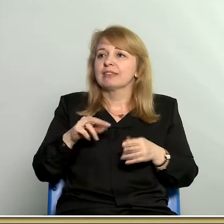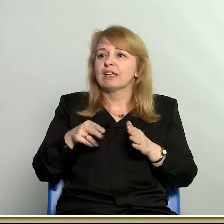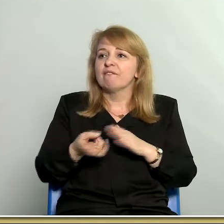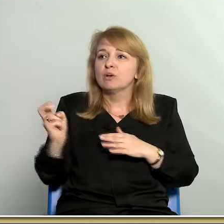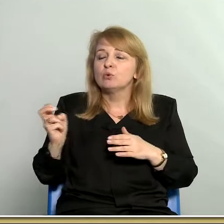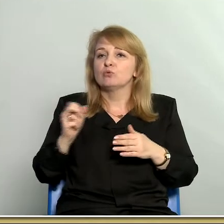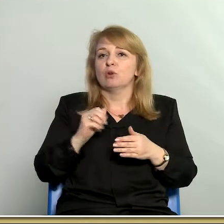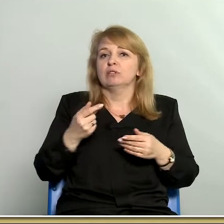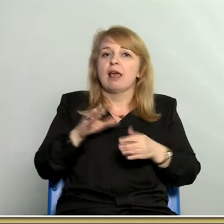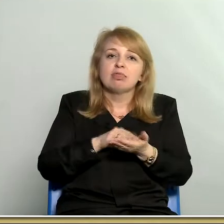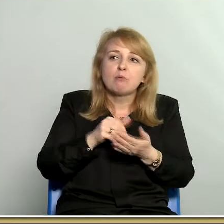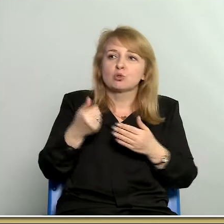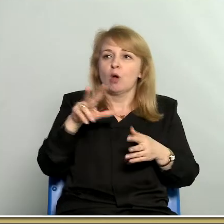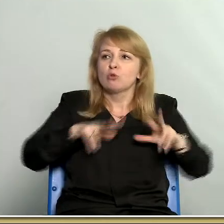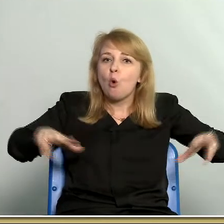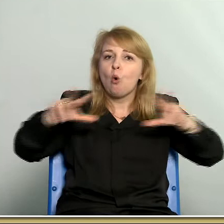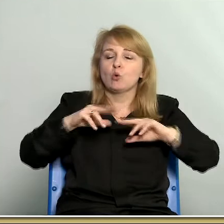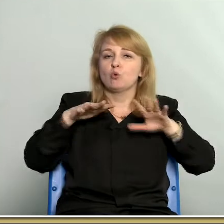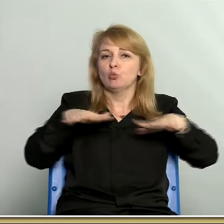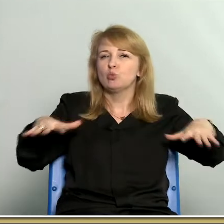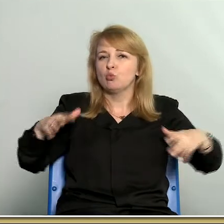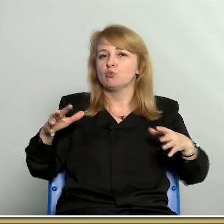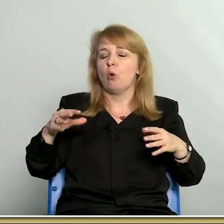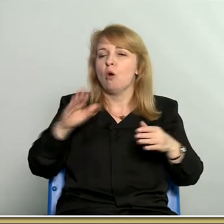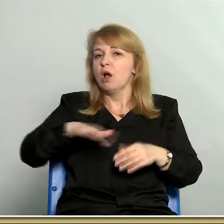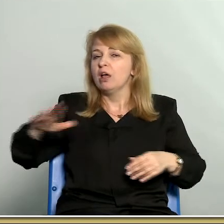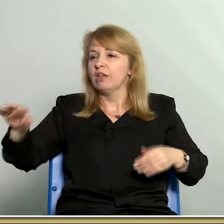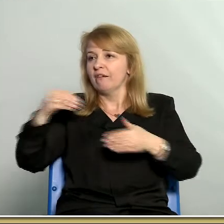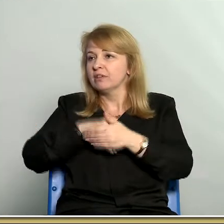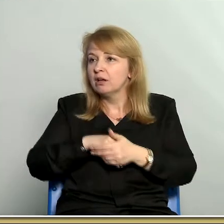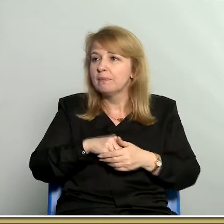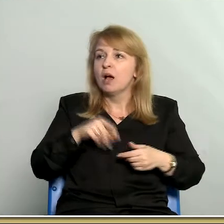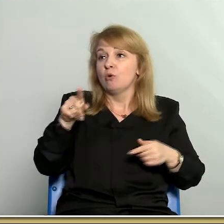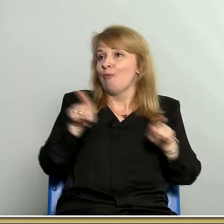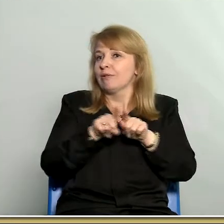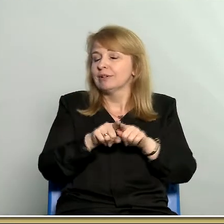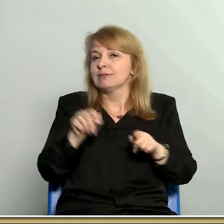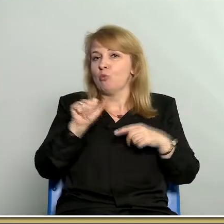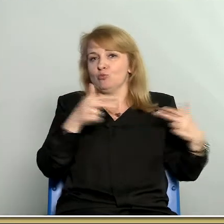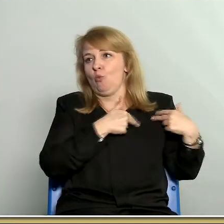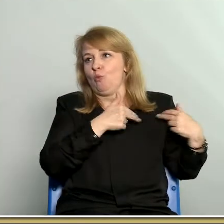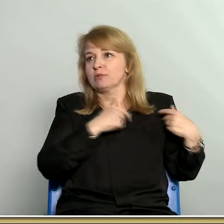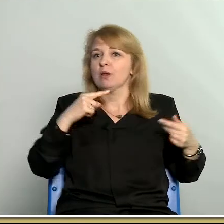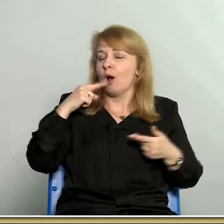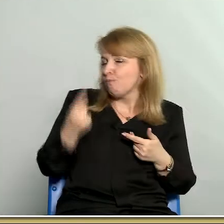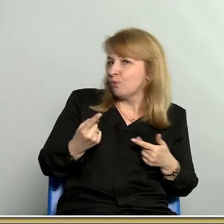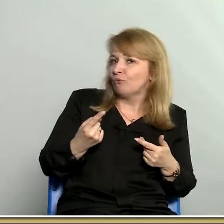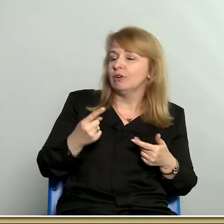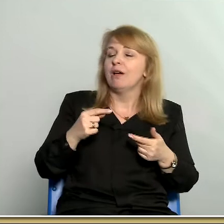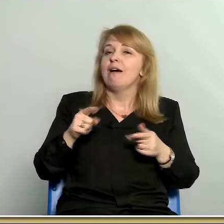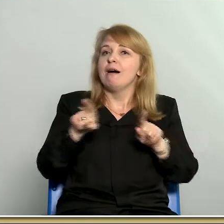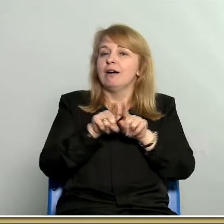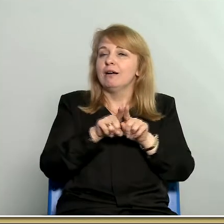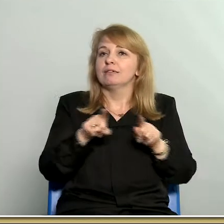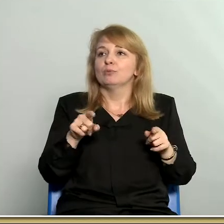przykład rodzin wielodzietnych, to też tutaj mamy interwencję, która zresztą podobała się komisji, bo ona wprost wychodzi naprzeciw zaleceniom